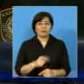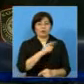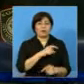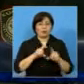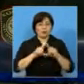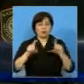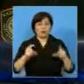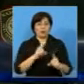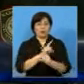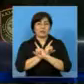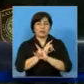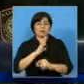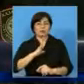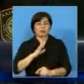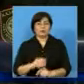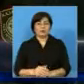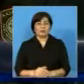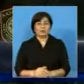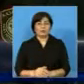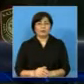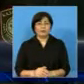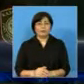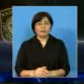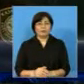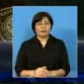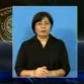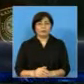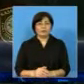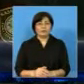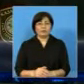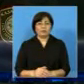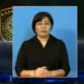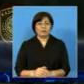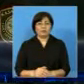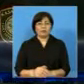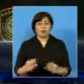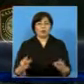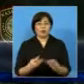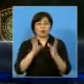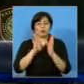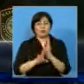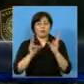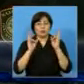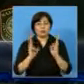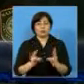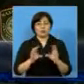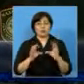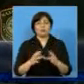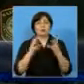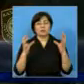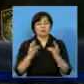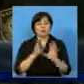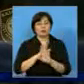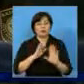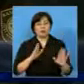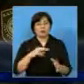жерінен қайтыс болды. Бұл жердегі өрт қауіпсіздігі ережелерін сақталмауы байқалып